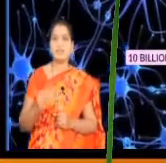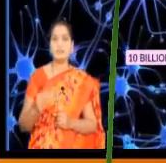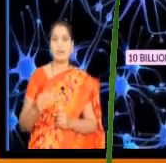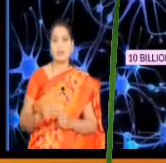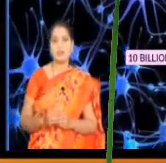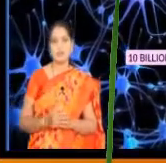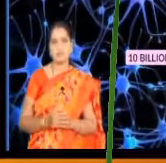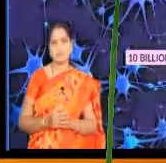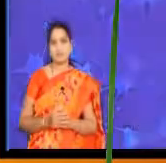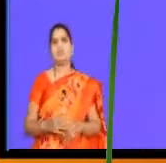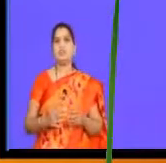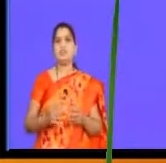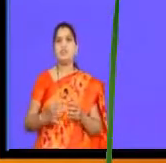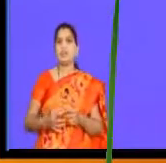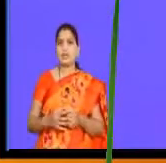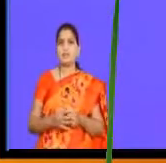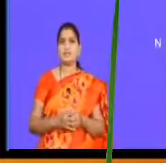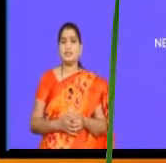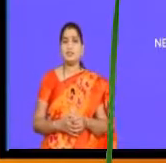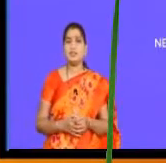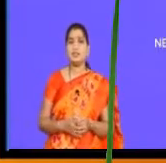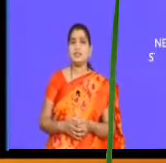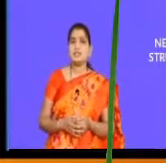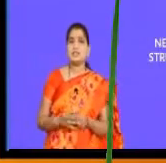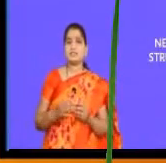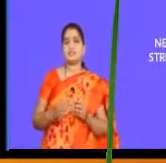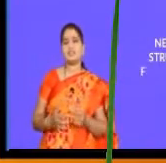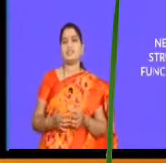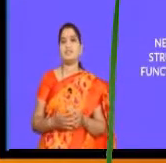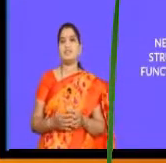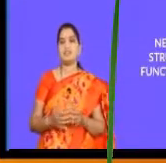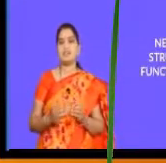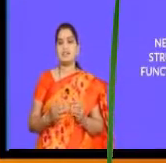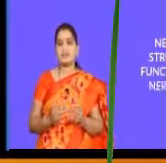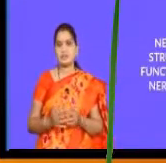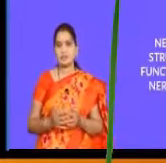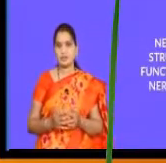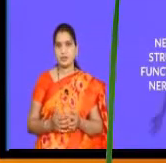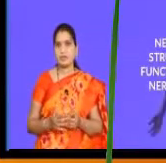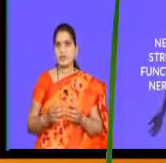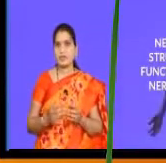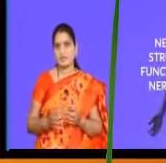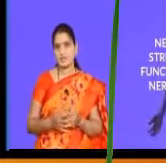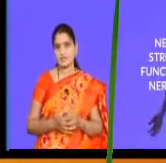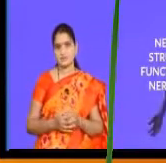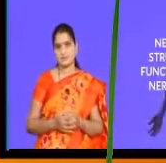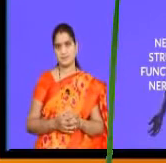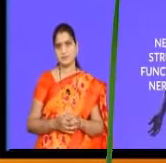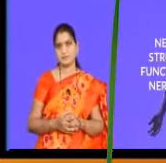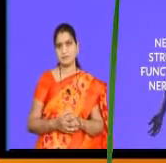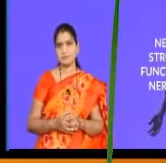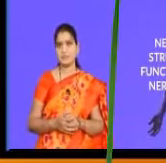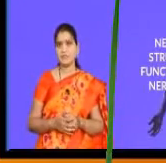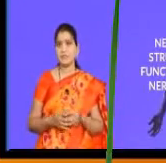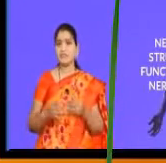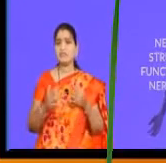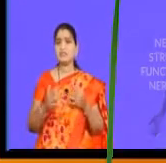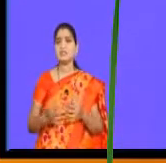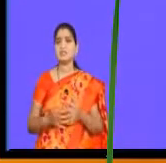స్టూడెంట్ ఇప్పుడు సిక్స్త్ క్లాస్ స్టూడెంట్ అయ్యాడు. మధ్యలో చాలా క్లాసెస్ మిస్ అయ్యాడు, చాలా టాపిక్స్ మిస్ అయ్యాడు,